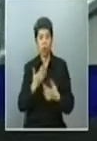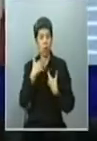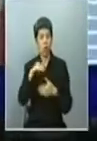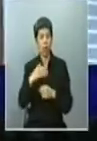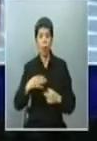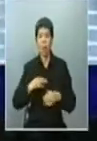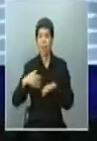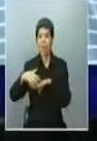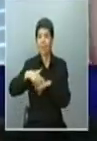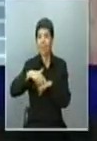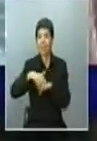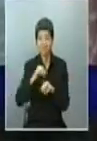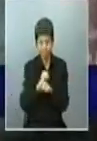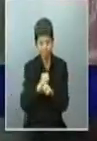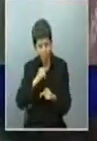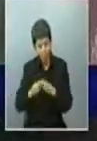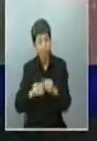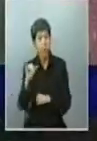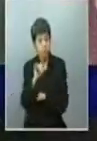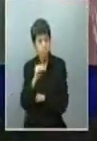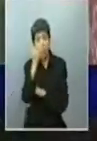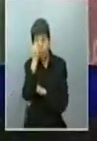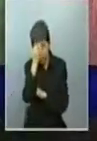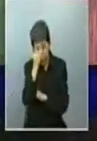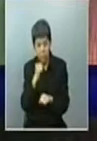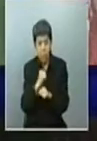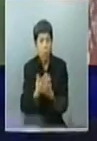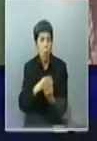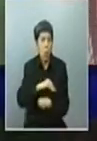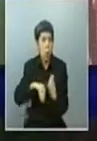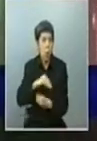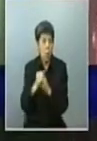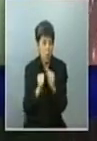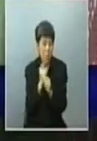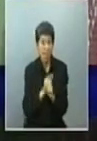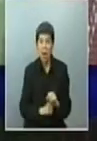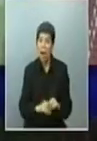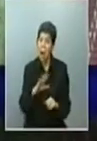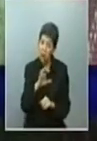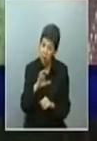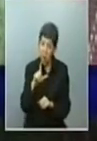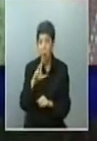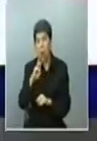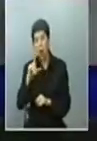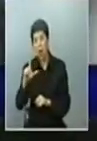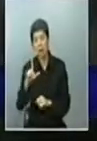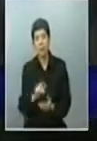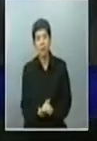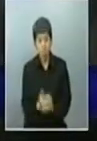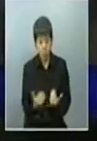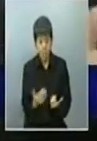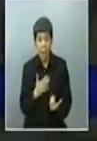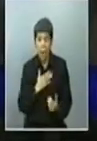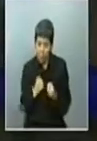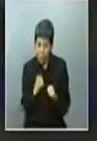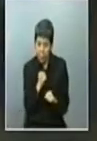าไหมอีกแห่งของไทยไปยังตลาดยุโรปและญี่ปุ่นสร้างมูลค่าได้กว่าปีละ 5-600 ล้านบาท วันนี้เราก็พยายามจะ